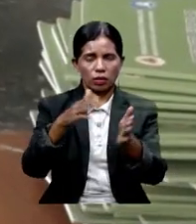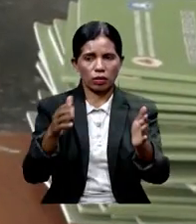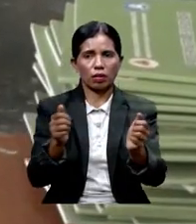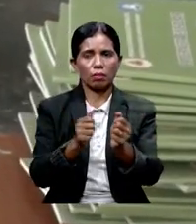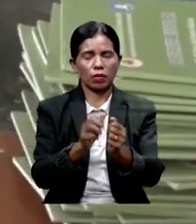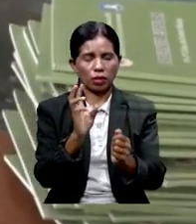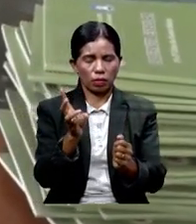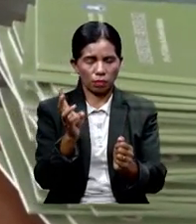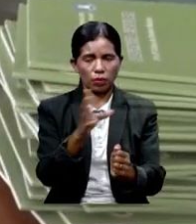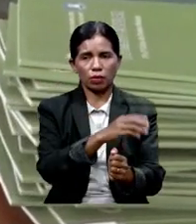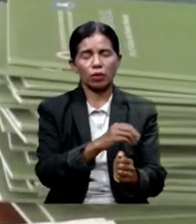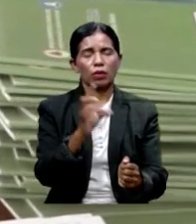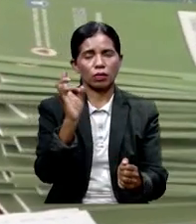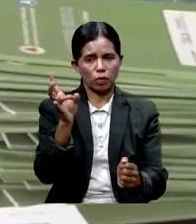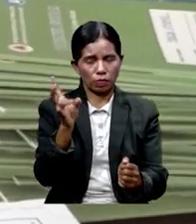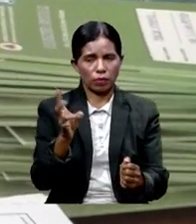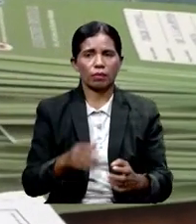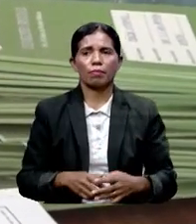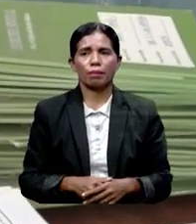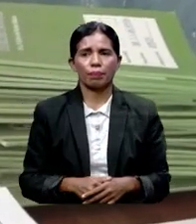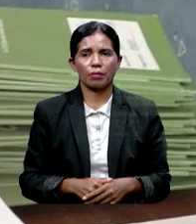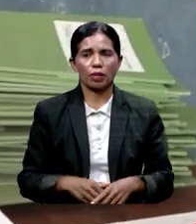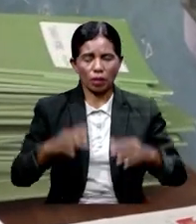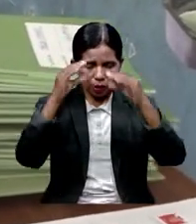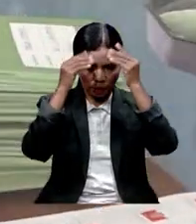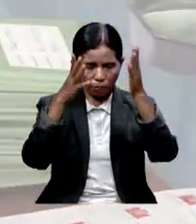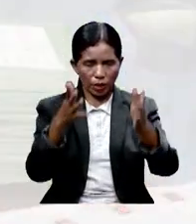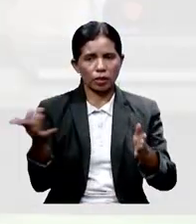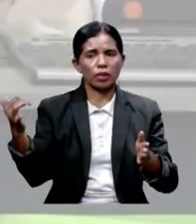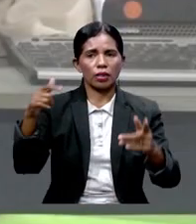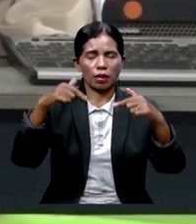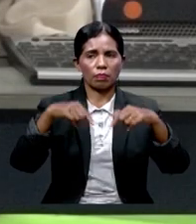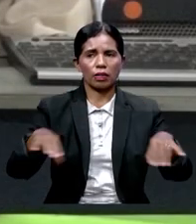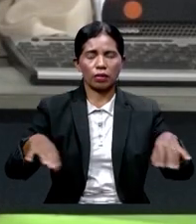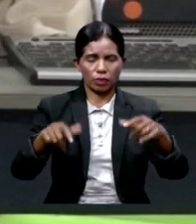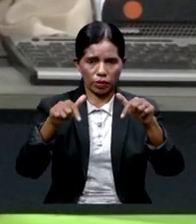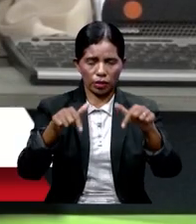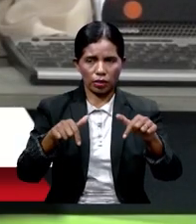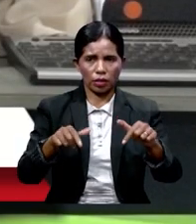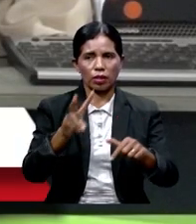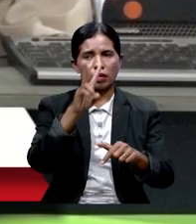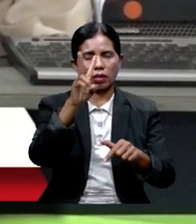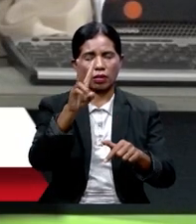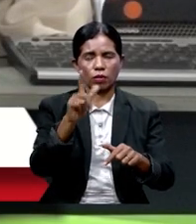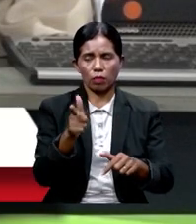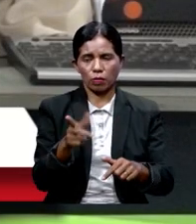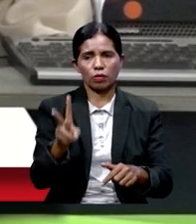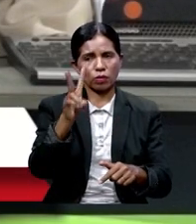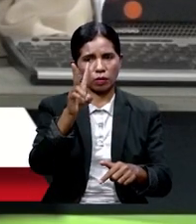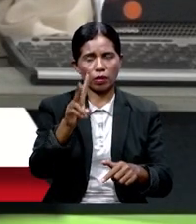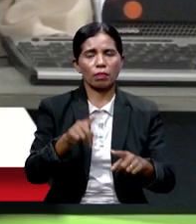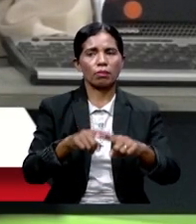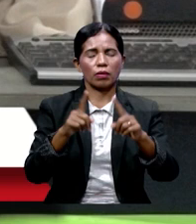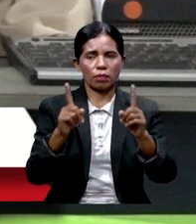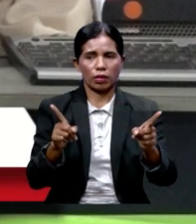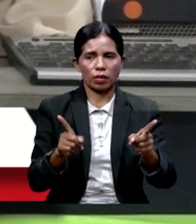nulo tohitu nulo. Profesores destacaron hija nene hija na ingruo no lo recién rua mai be foi